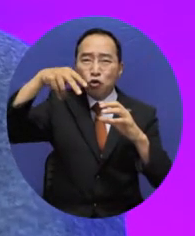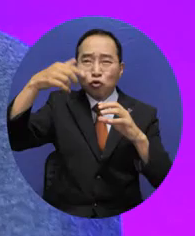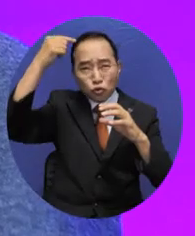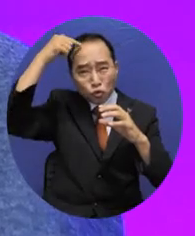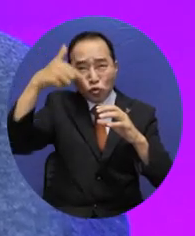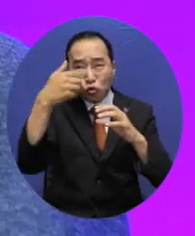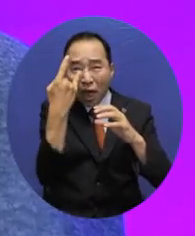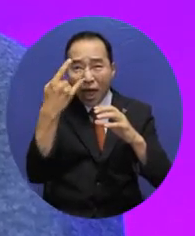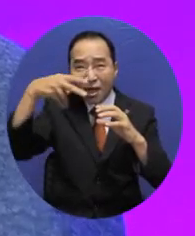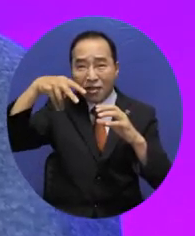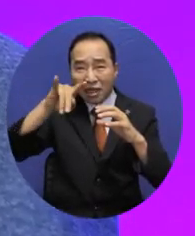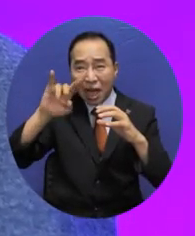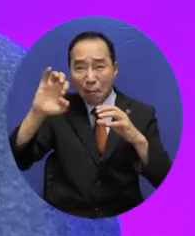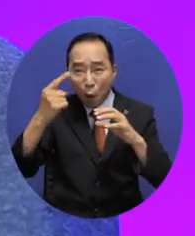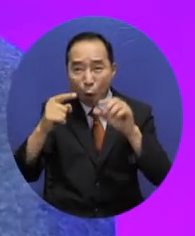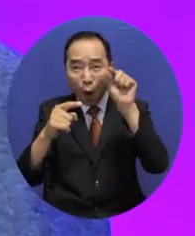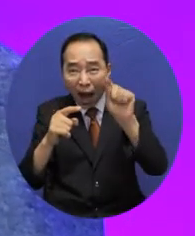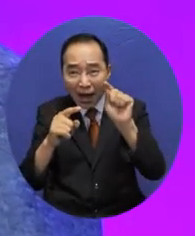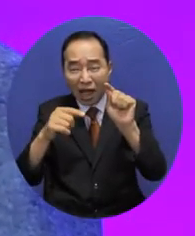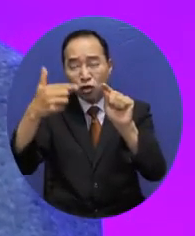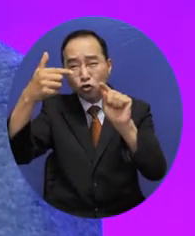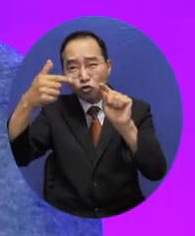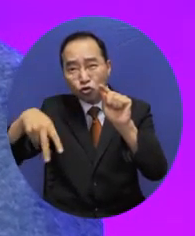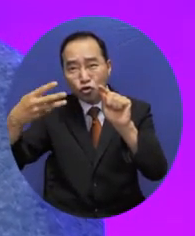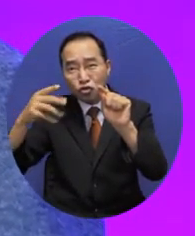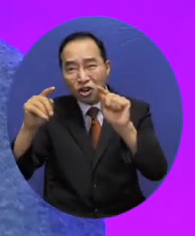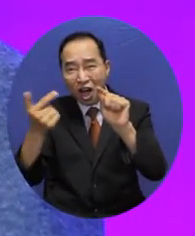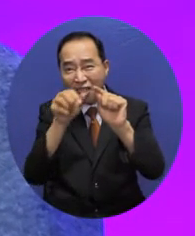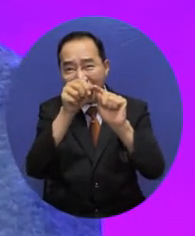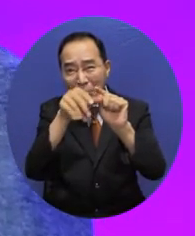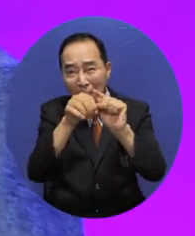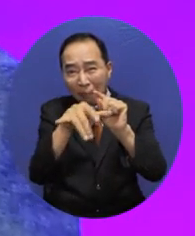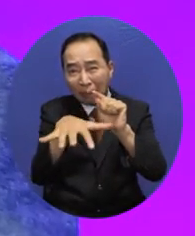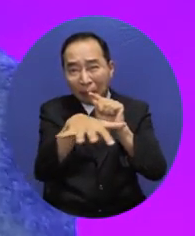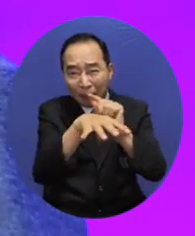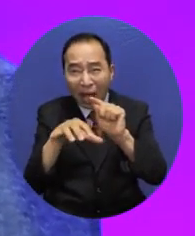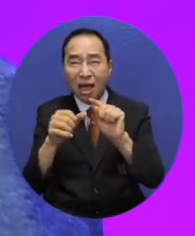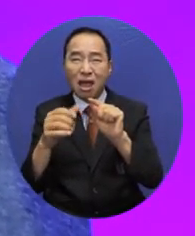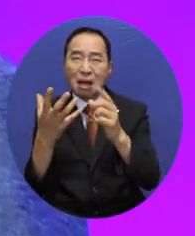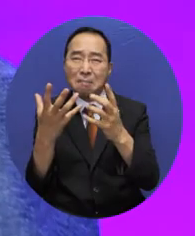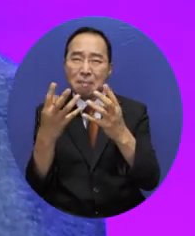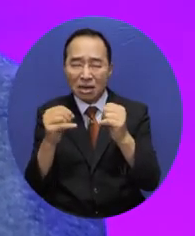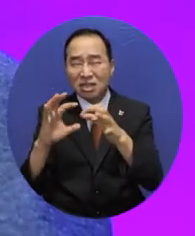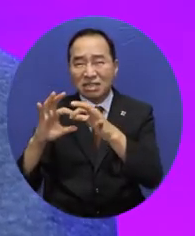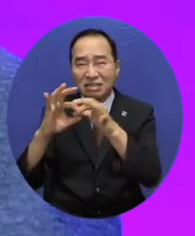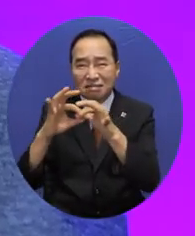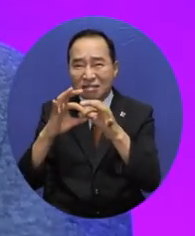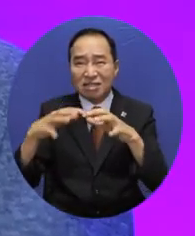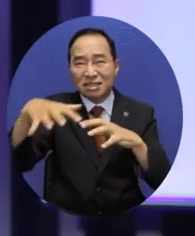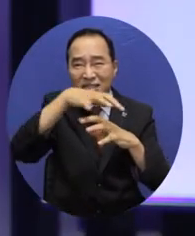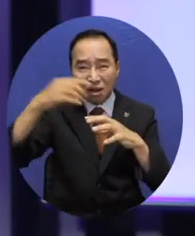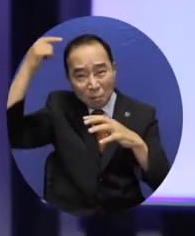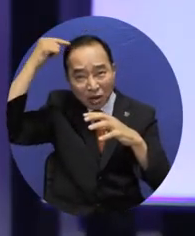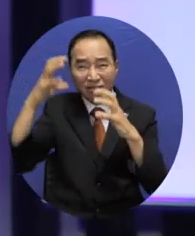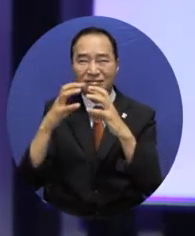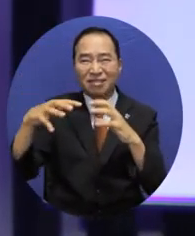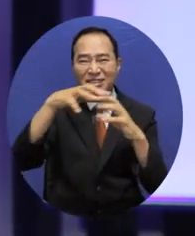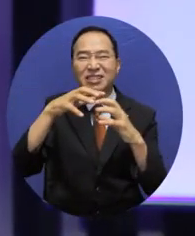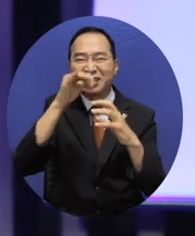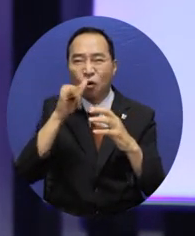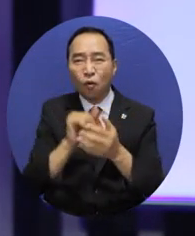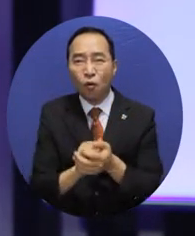거의 300조개 이상의 네트워킹이 있습니다. 그렇게 많은 네트워킹이 있지만 리촐라티